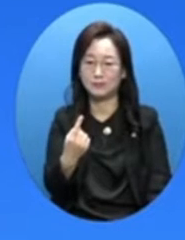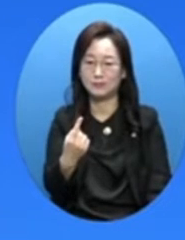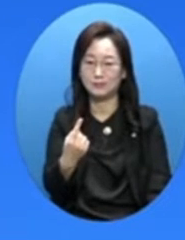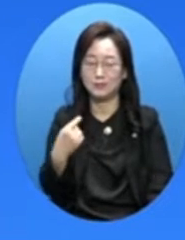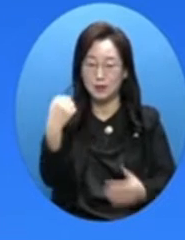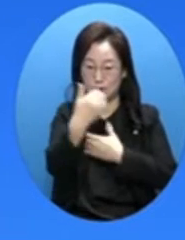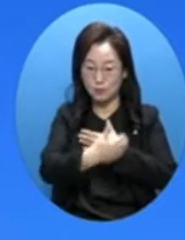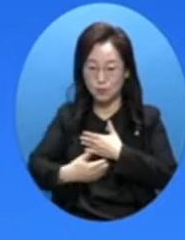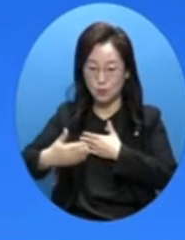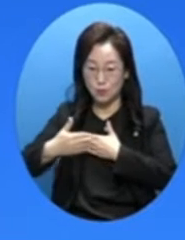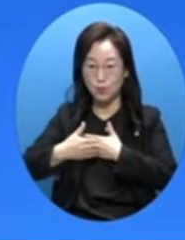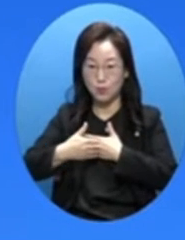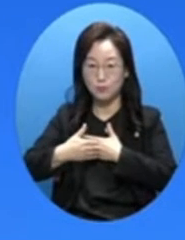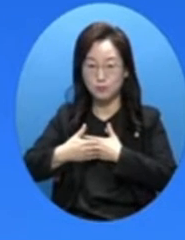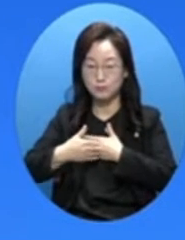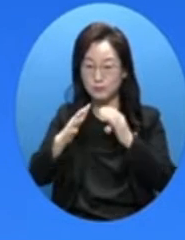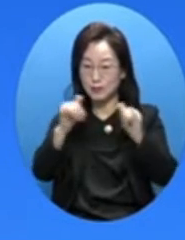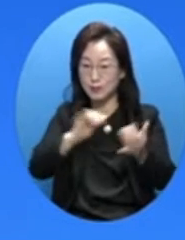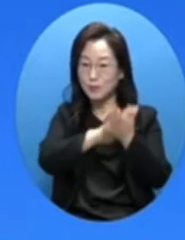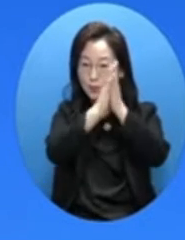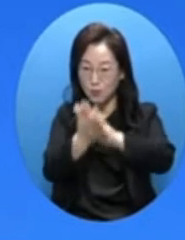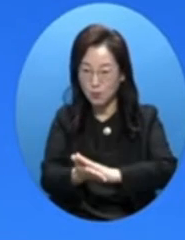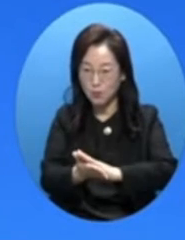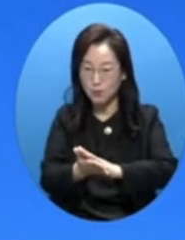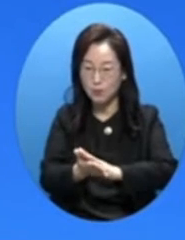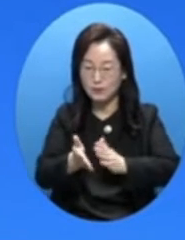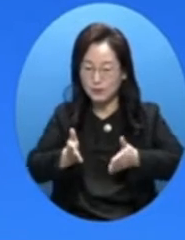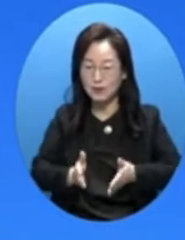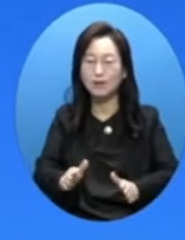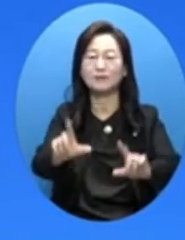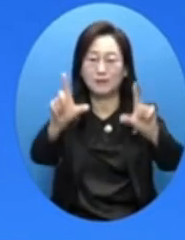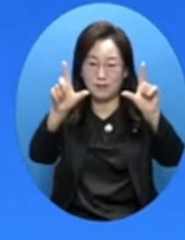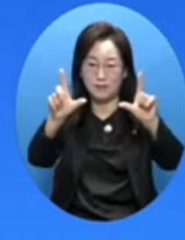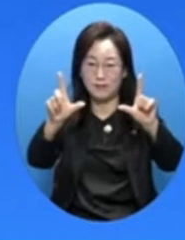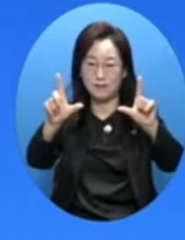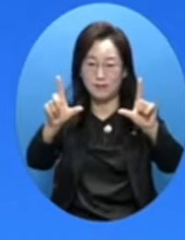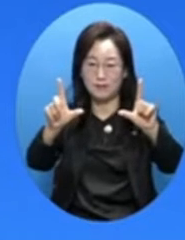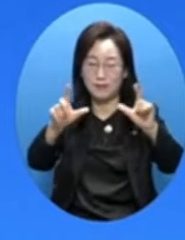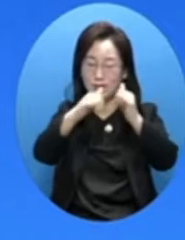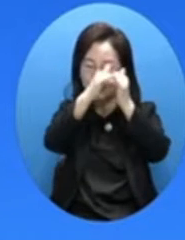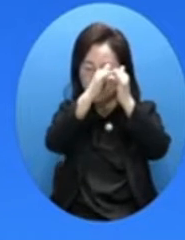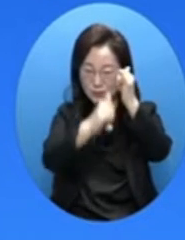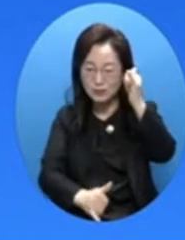육신의 몸을 입고 탄생하신 날입니다. 인류 역사 최대의